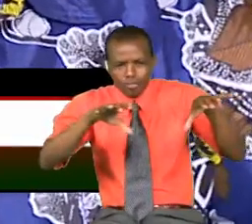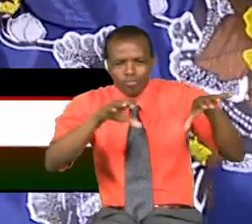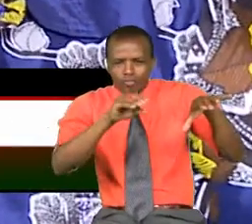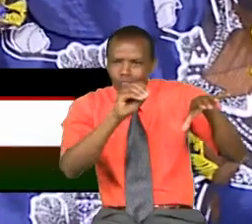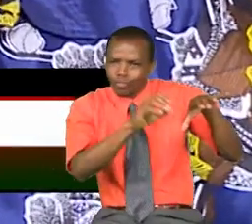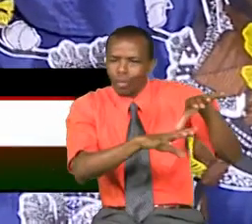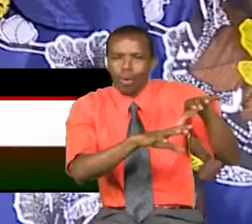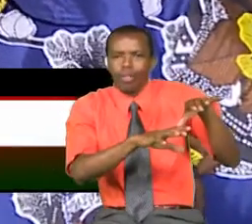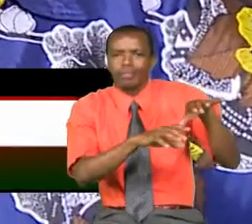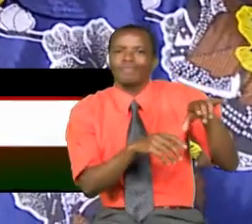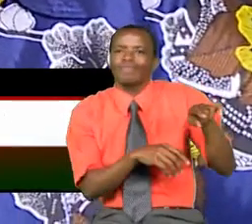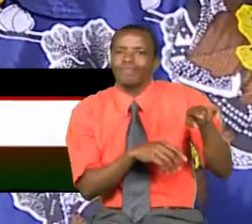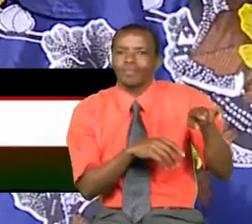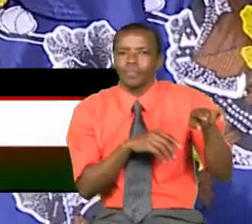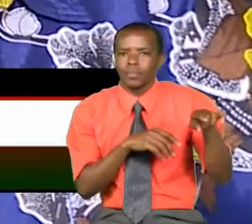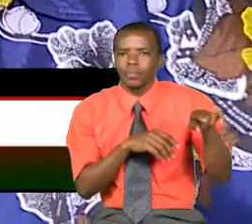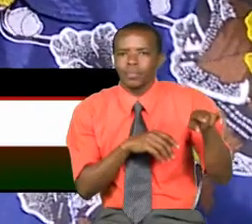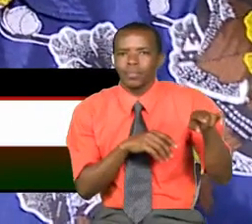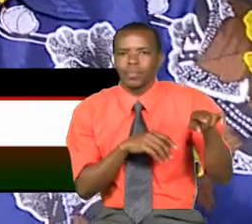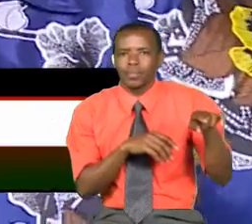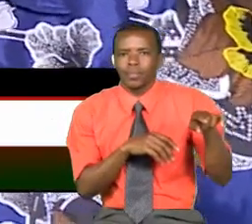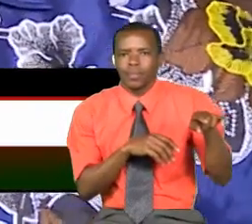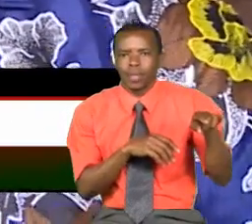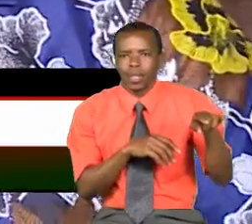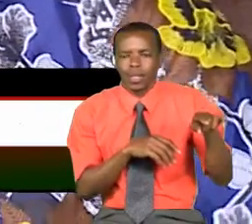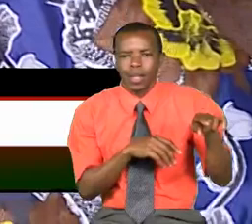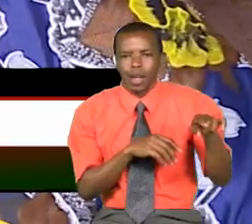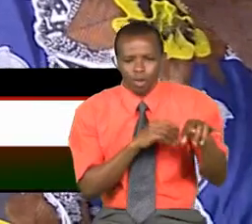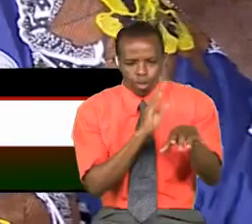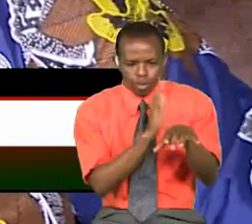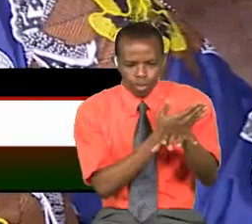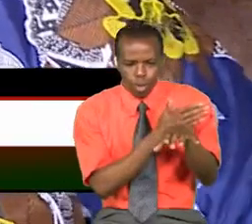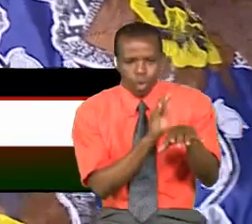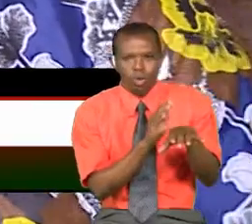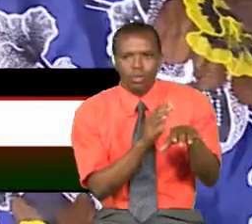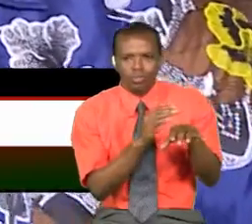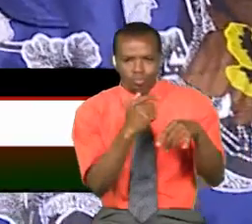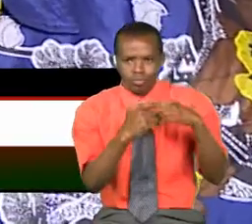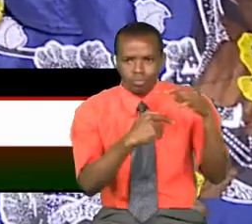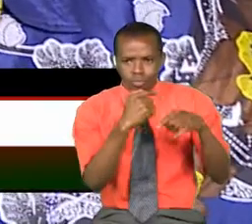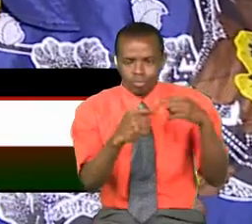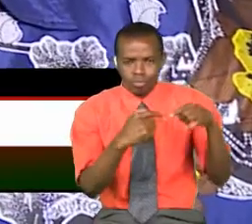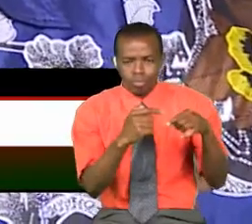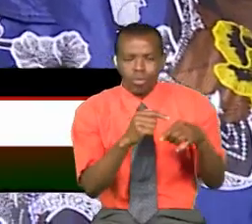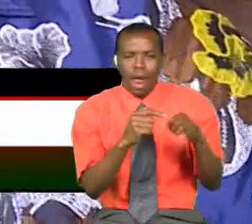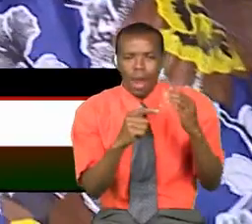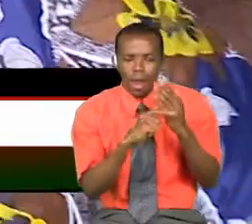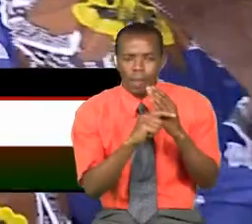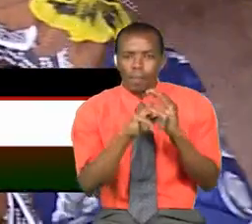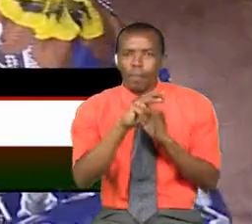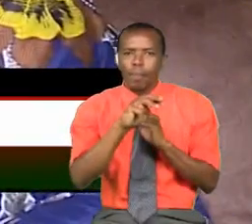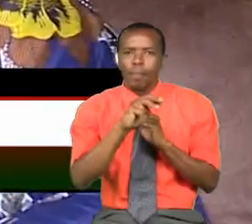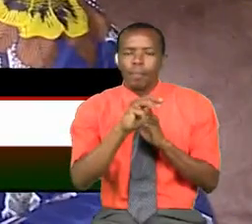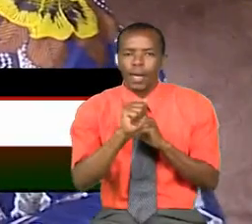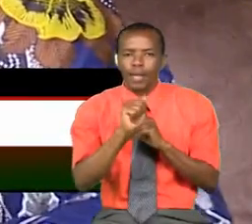juu ya turntable. Ilikuwa ni wimbo ule wa Tabule, Maremo Tabule, unaitwa Mazee. Ulikuwa